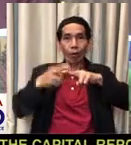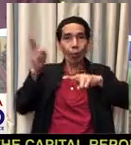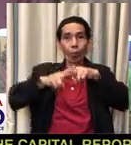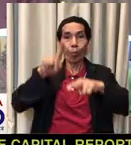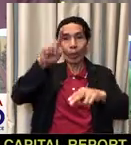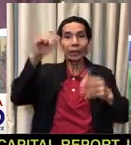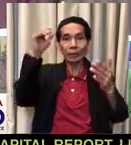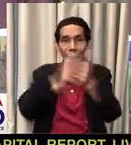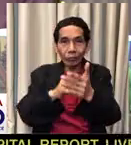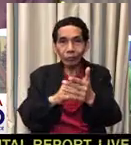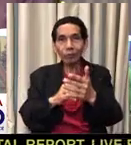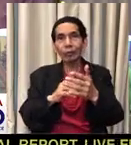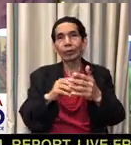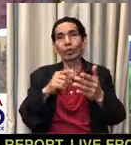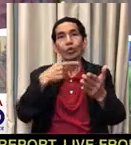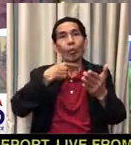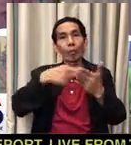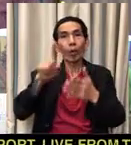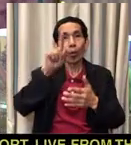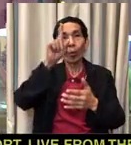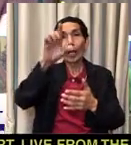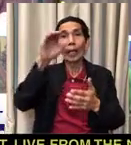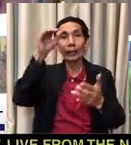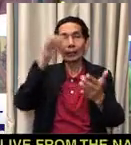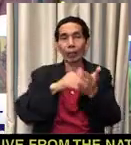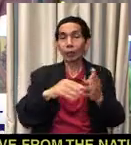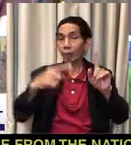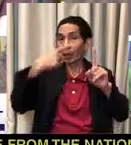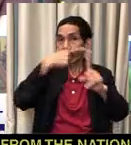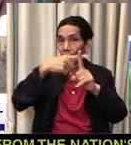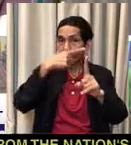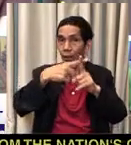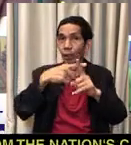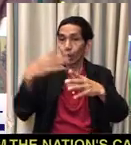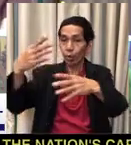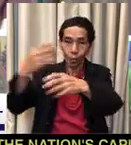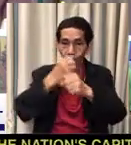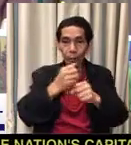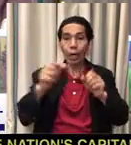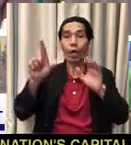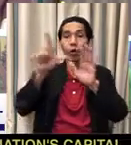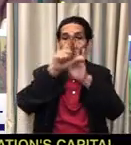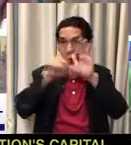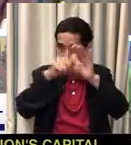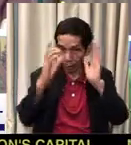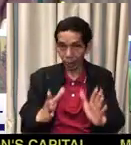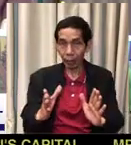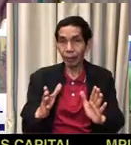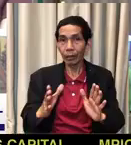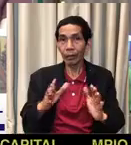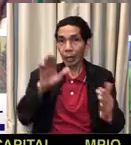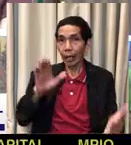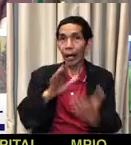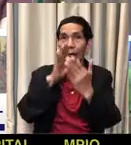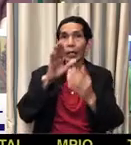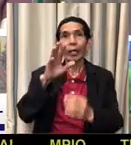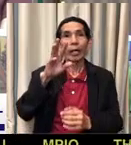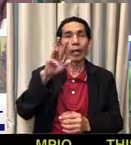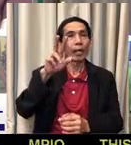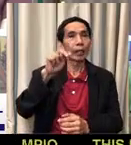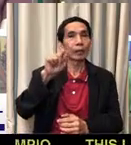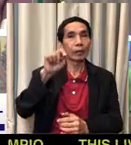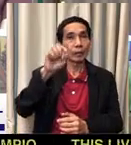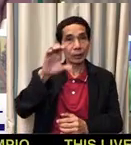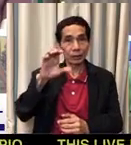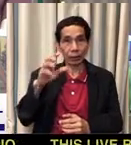100,000, 100,000 ang babayaran mo. O plus, kukuha ka pa ng abogado, o harap ka sa MTC. Kaya